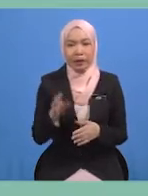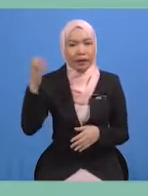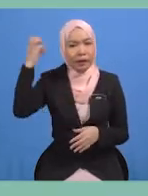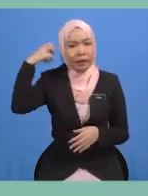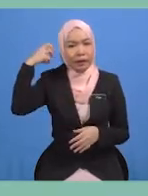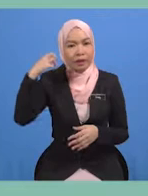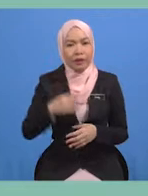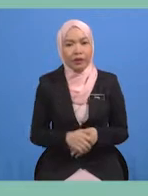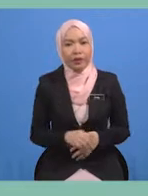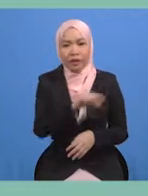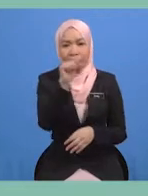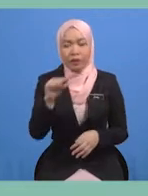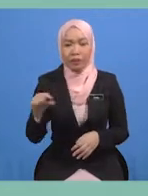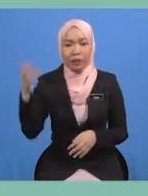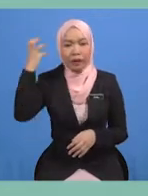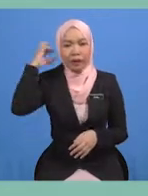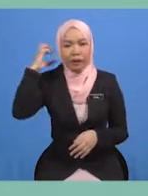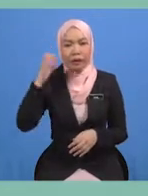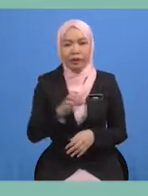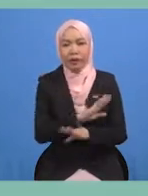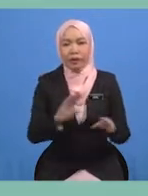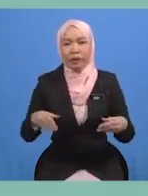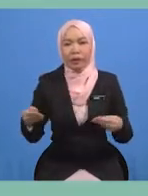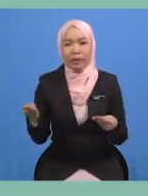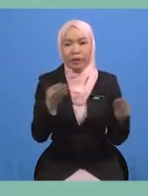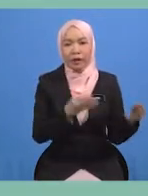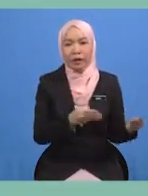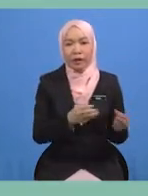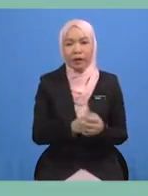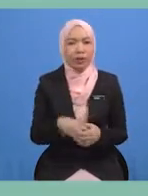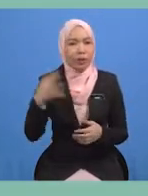Gelombang radio tidak membawa sebarang bunyi.